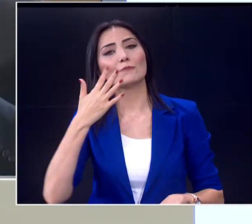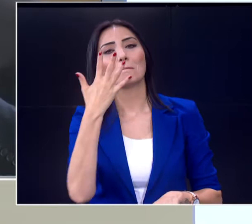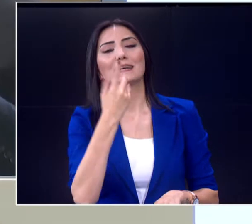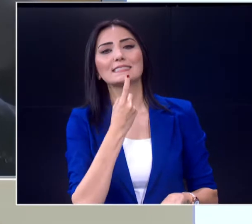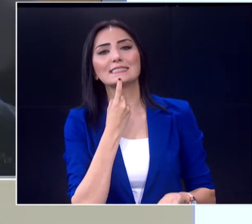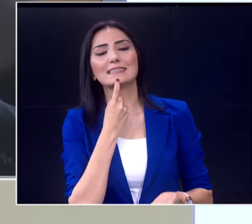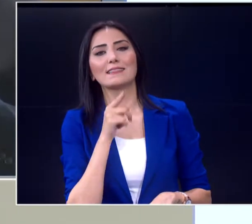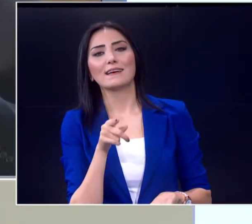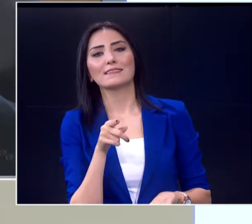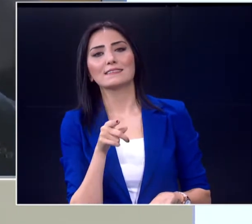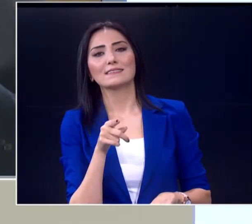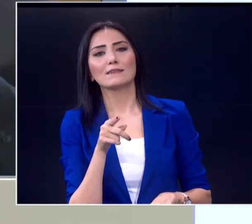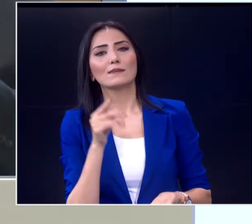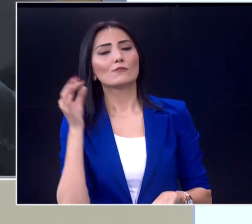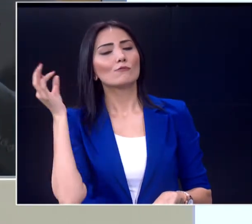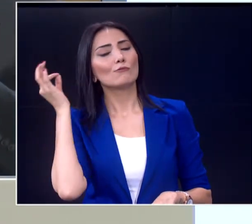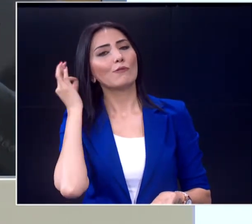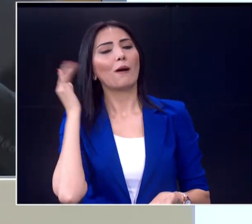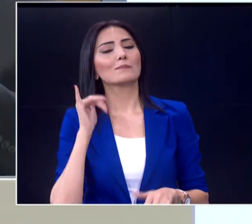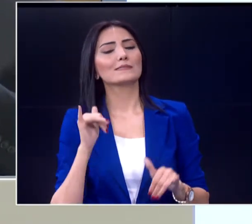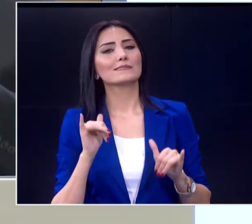sene kulağımız rahat.